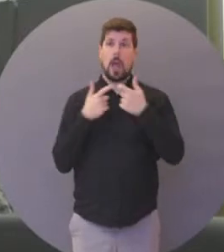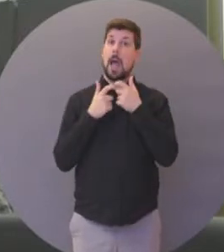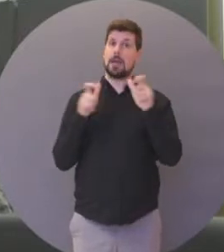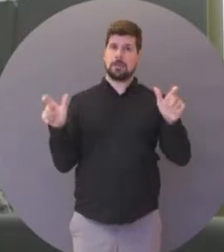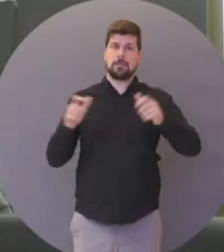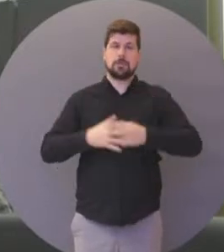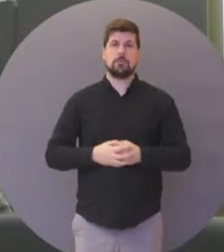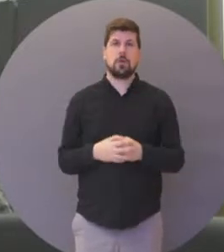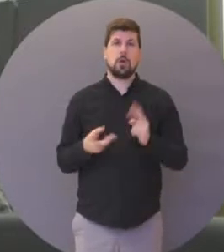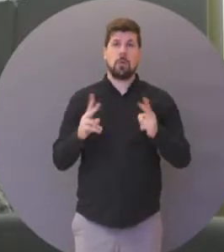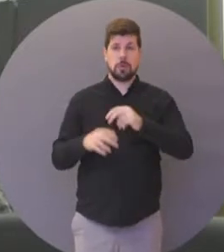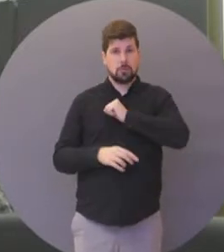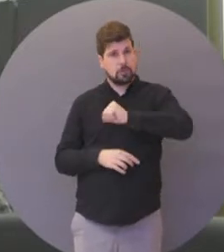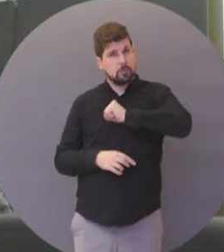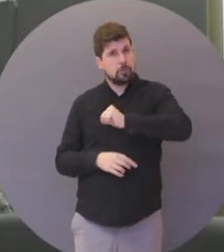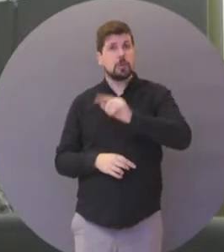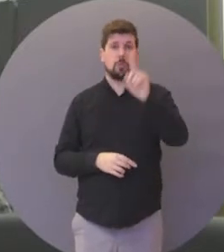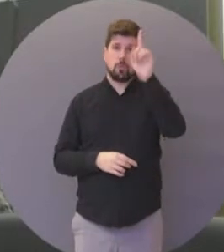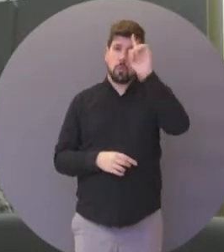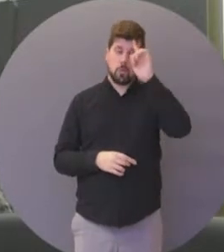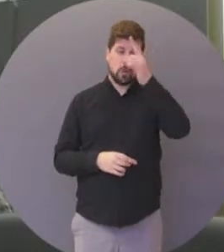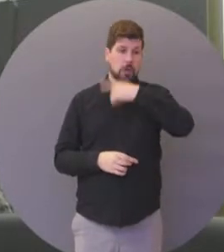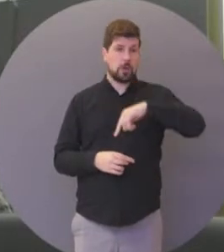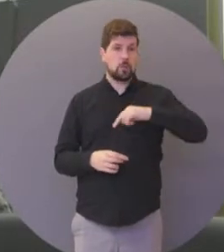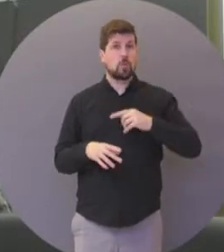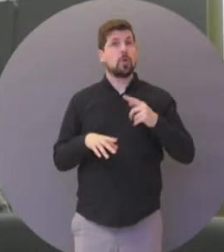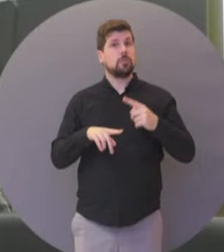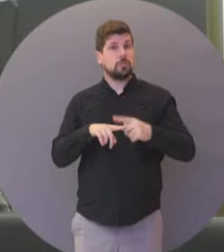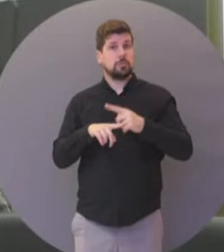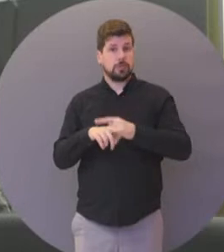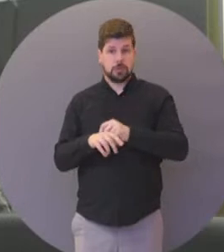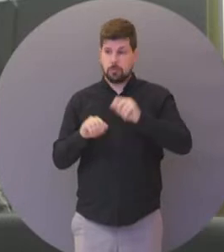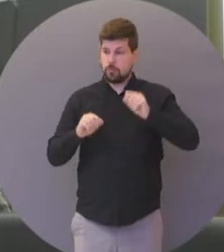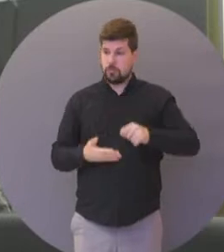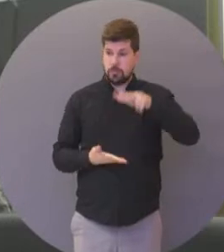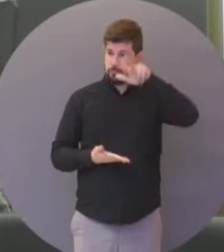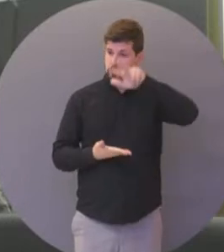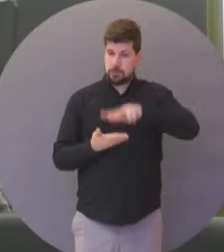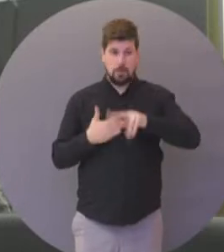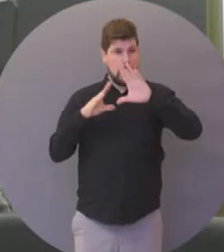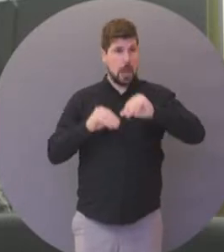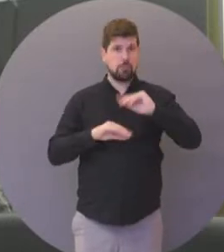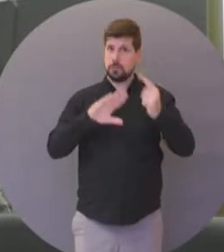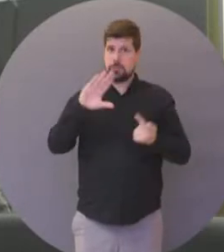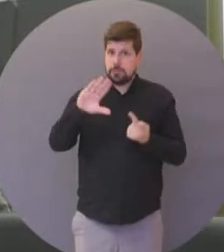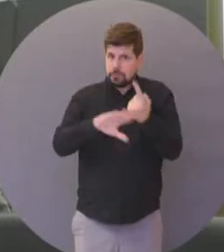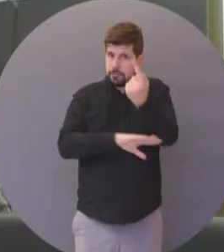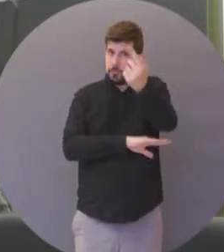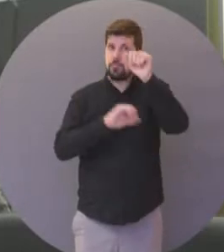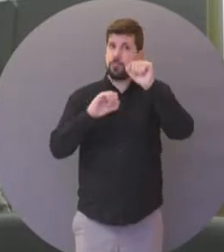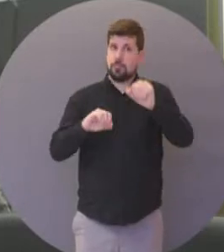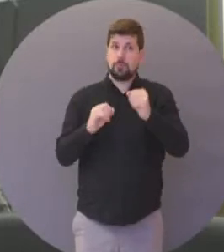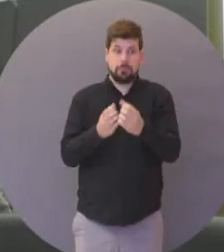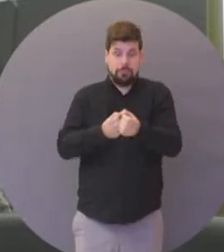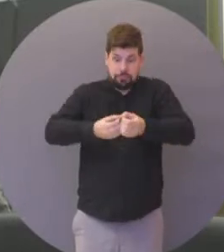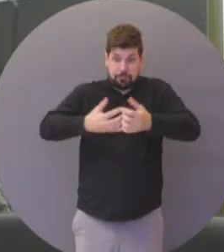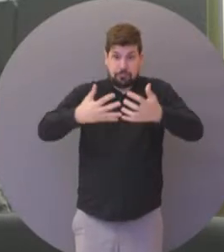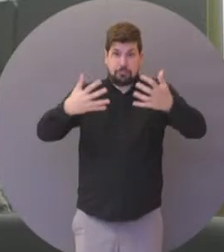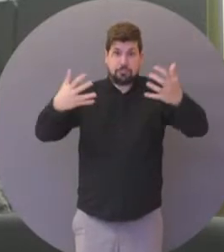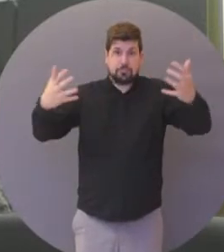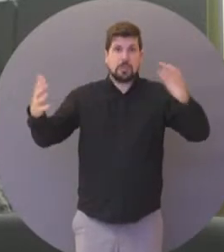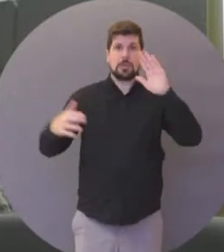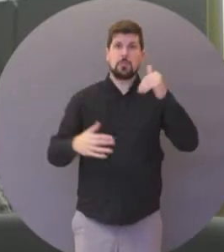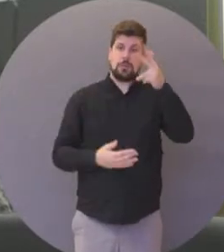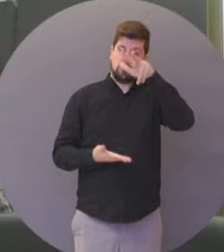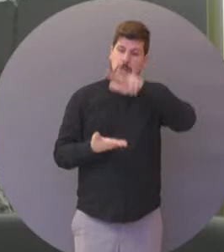s'intensifier puisque nous sommes toujours plus nombreux à vivre à domicile jusqu'à la fin de notre vie et nous serons tout autant à devoir adapter nos